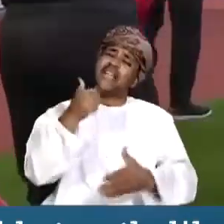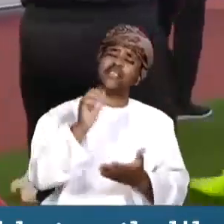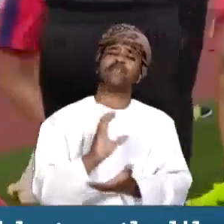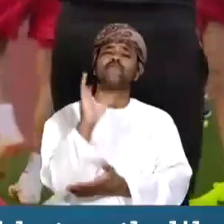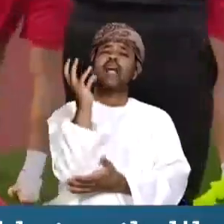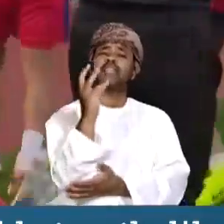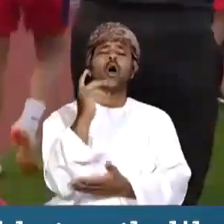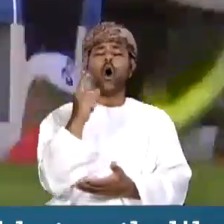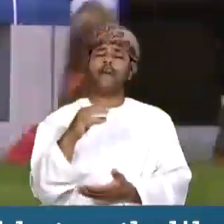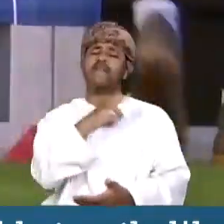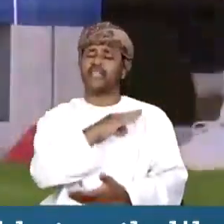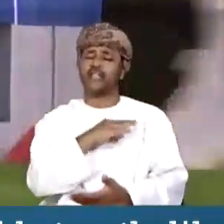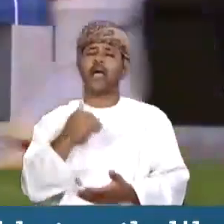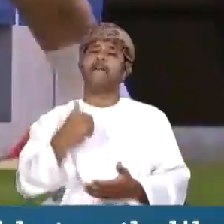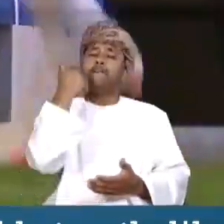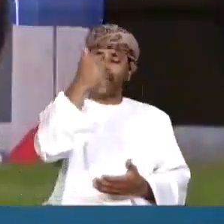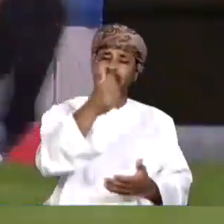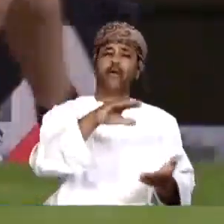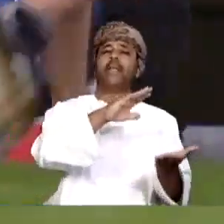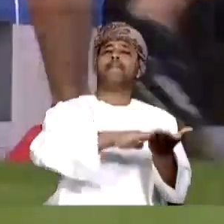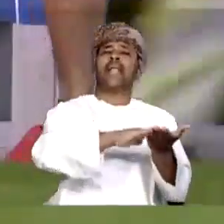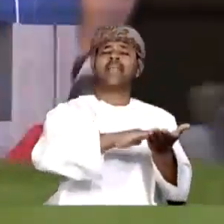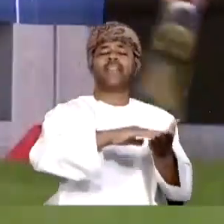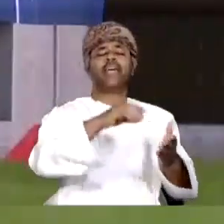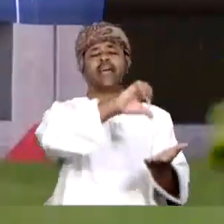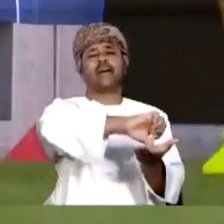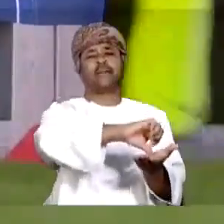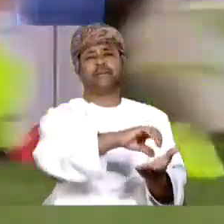من لعب مباراة الإياب على ملعبه.